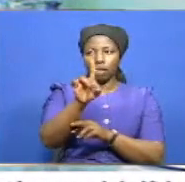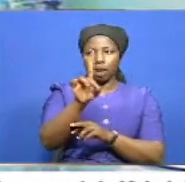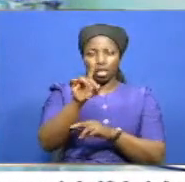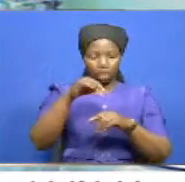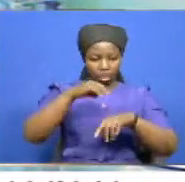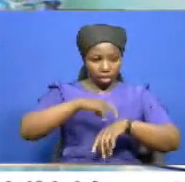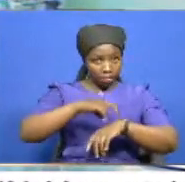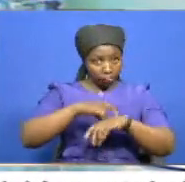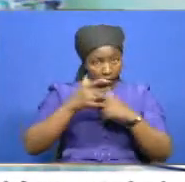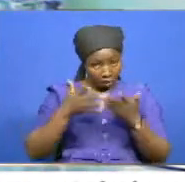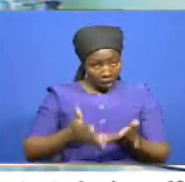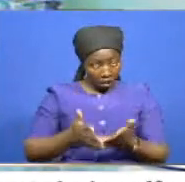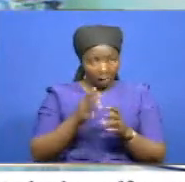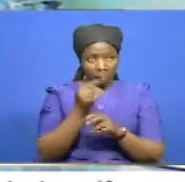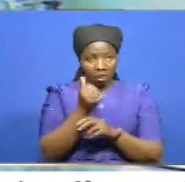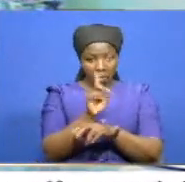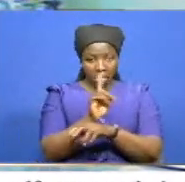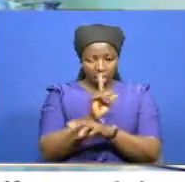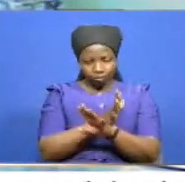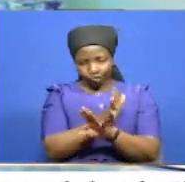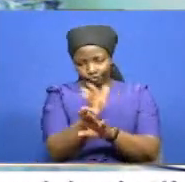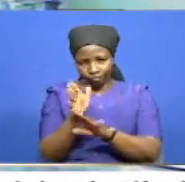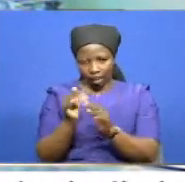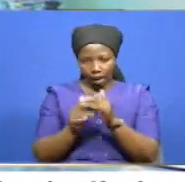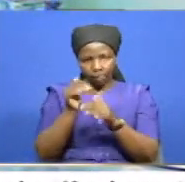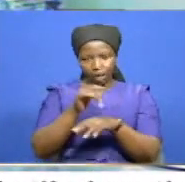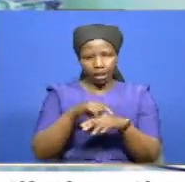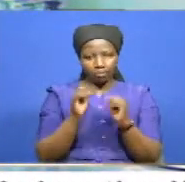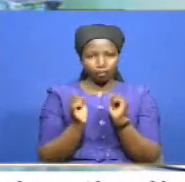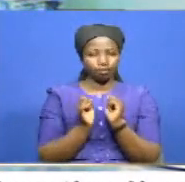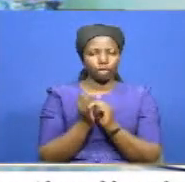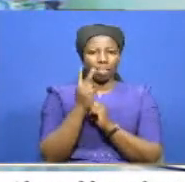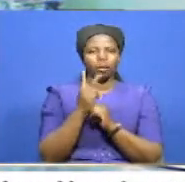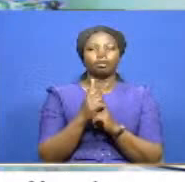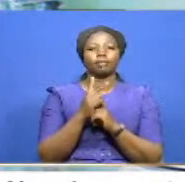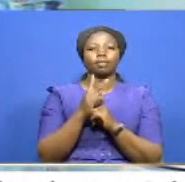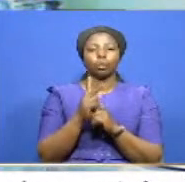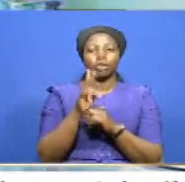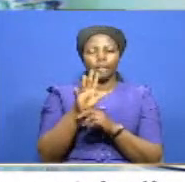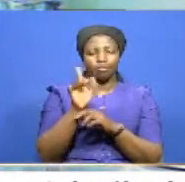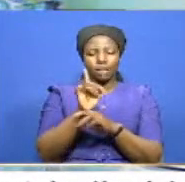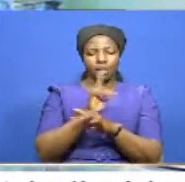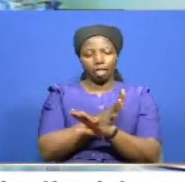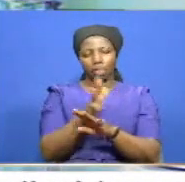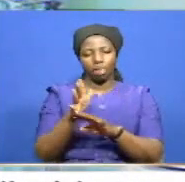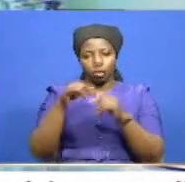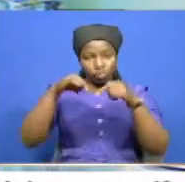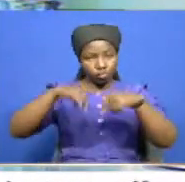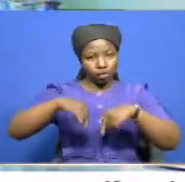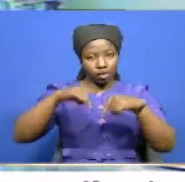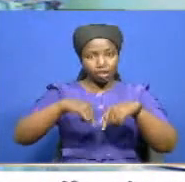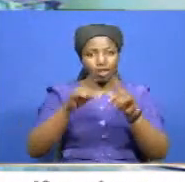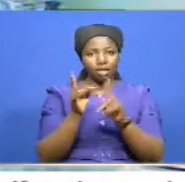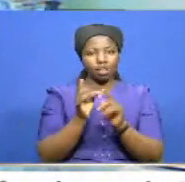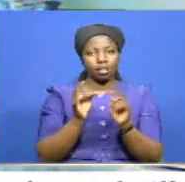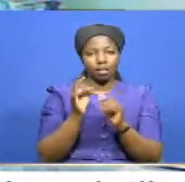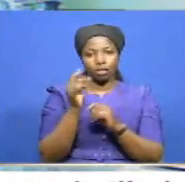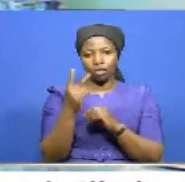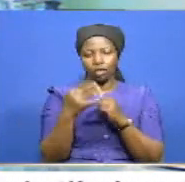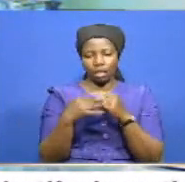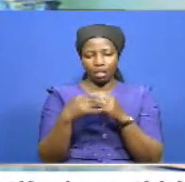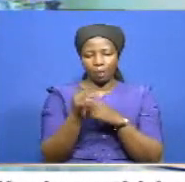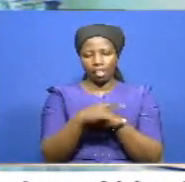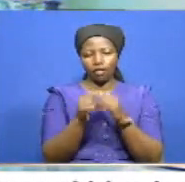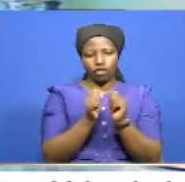dakika kadhaa zimekatika baada ya saa 6, dakika kama 25 hivi, siku ya leo ikiwa ni tarehe 28 Oktoba mwaka 2020, siku